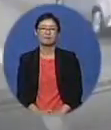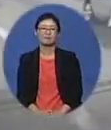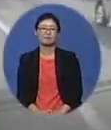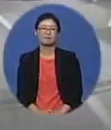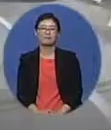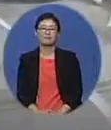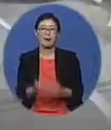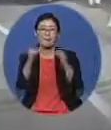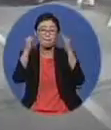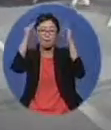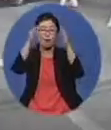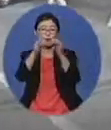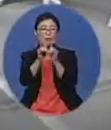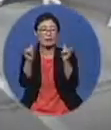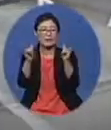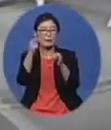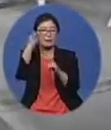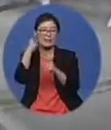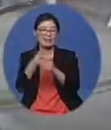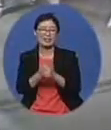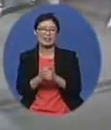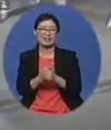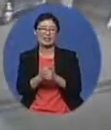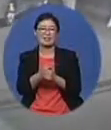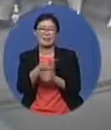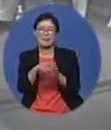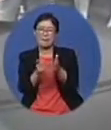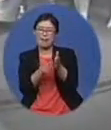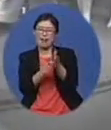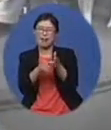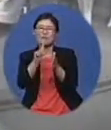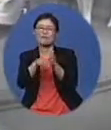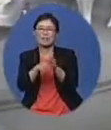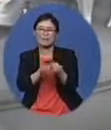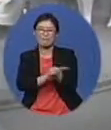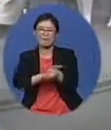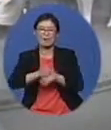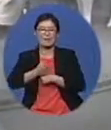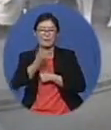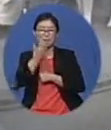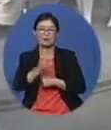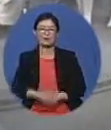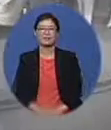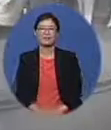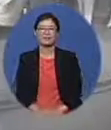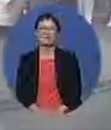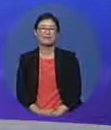성숙한 시민의식이 골든타임 5분을 지킬 수 있었습니다.